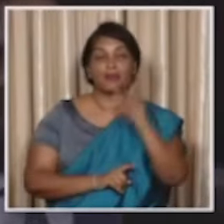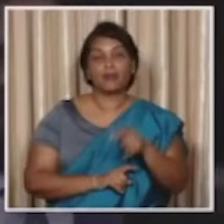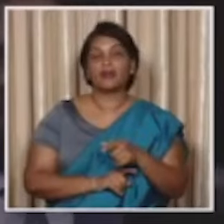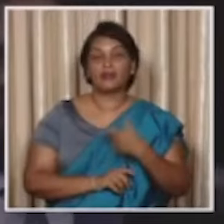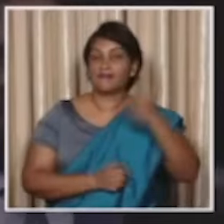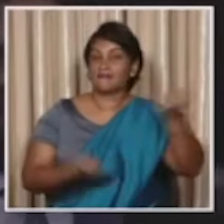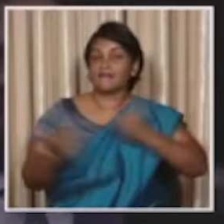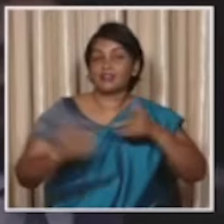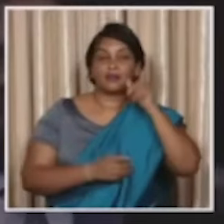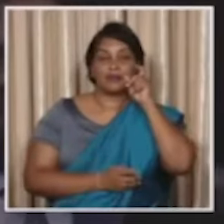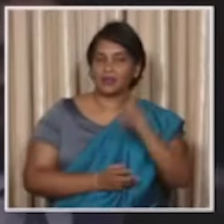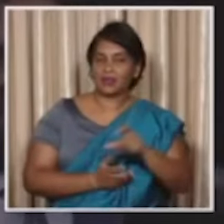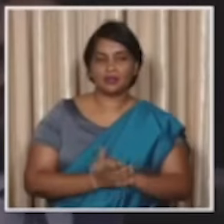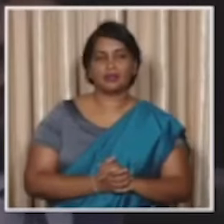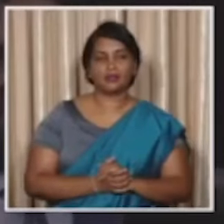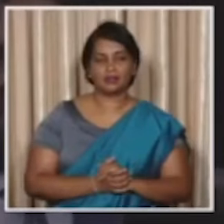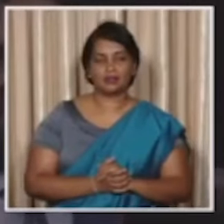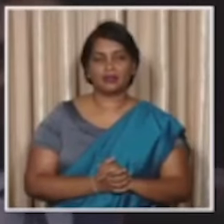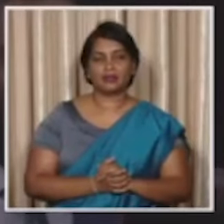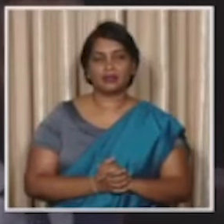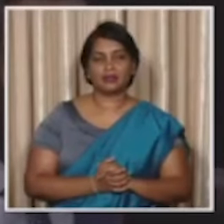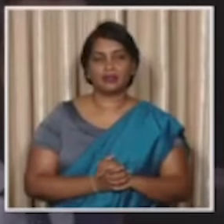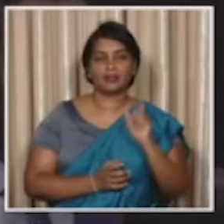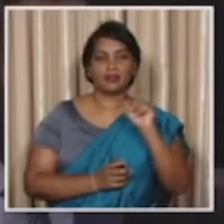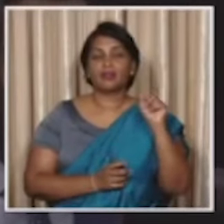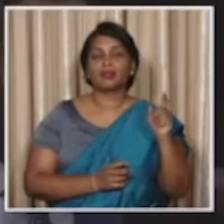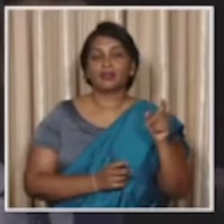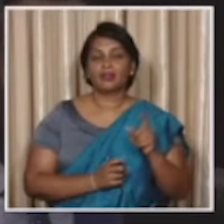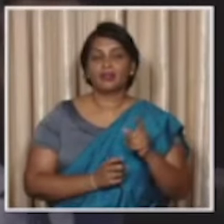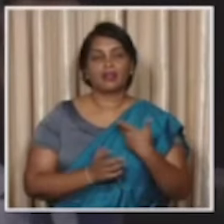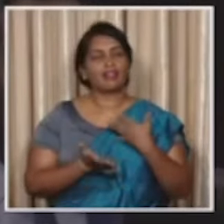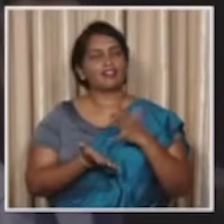මට ගහන ගැහිල්ල. එතුමාගේ වචලෙන් කියනවා එතුමා මහා ආතල් එකක් ගත්තේ.